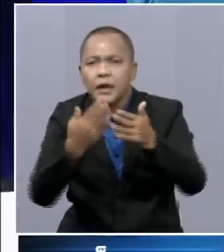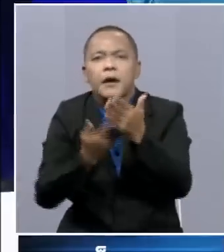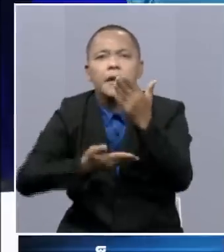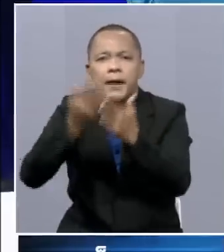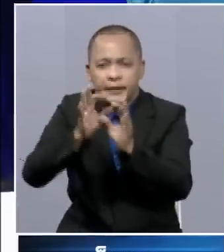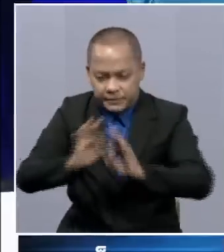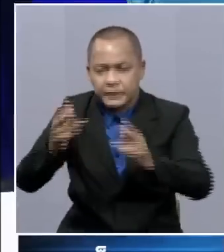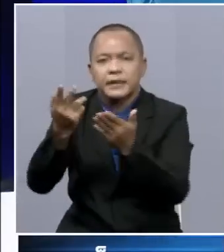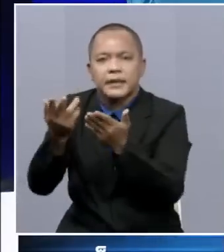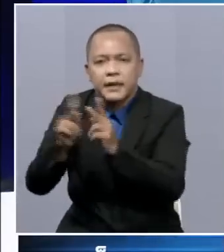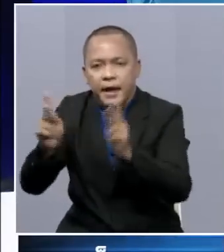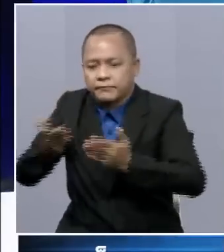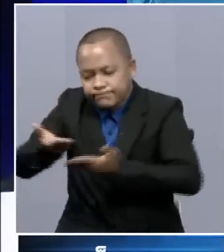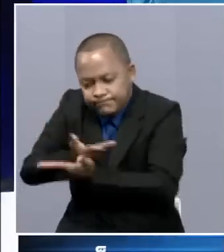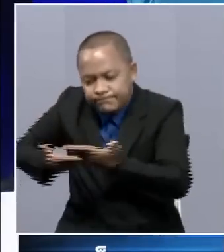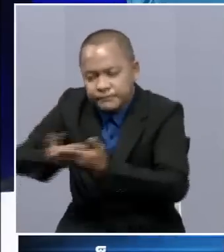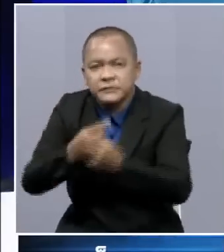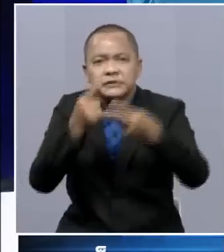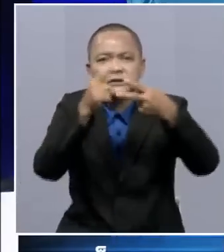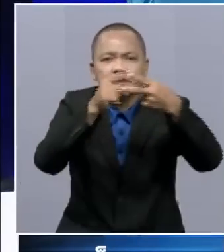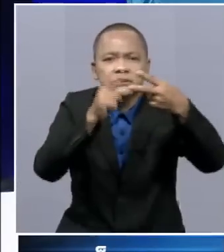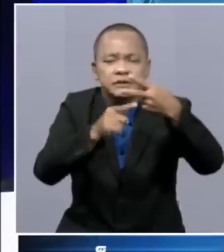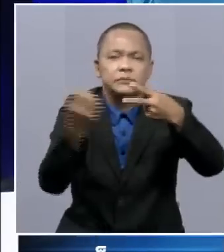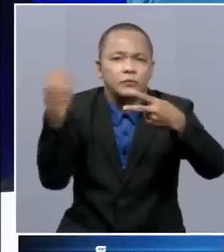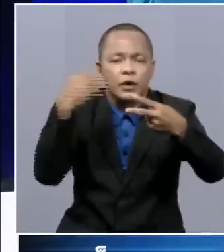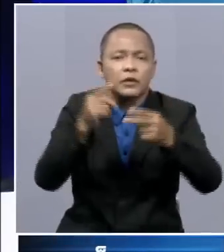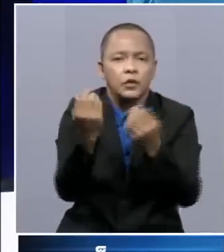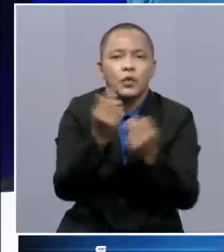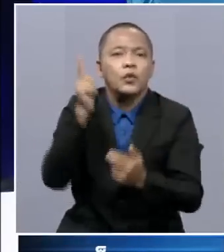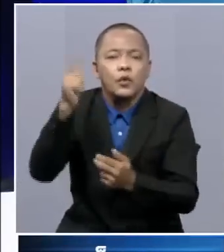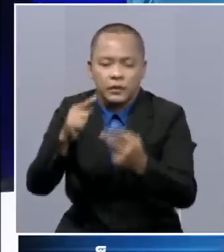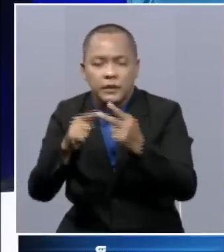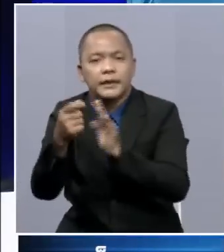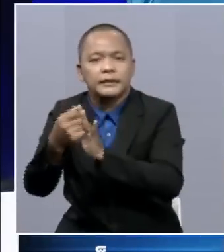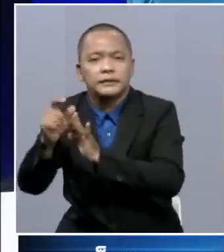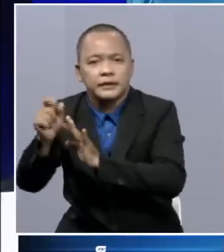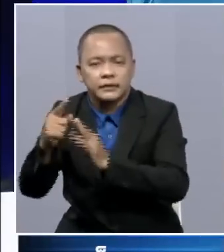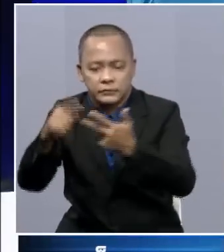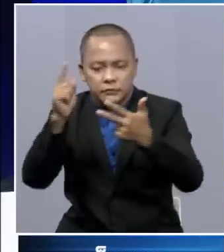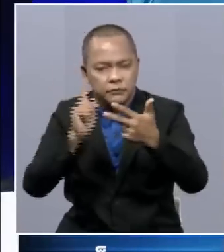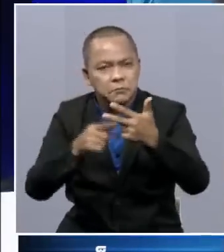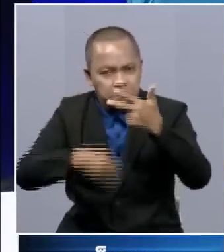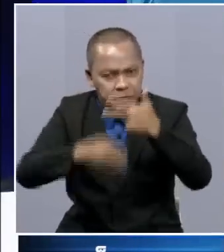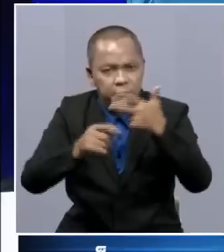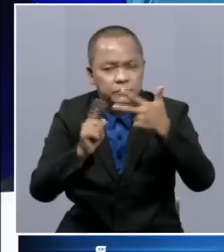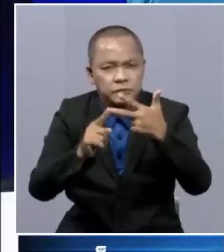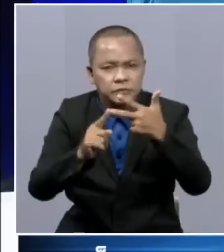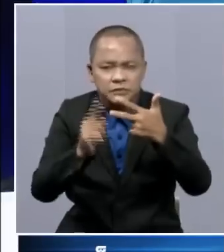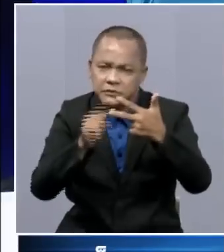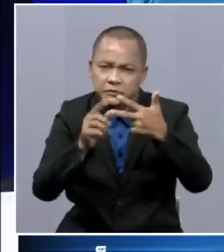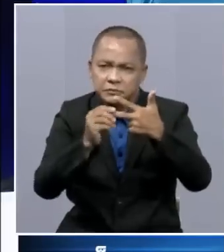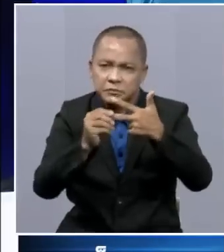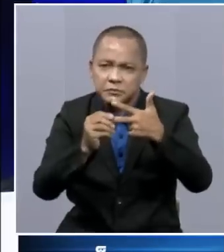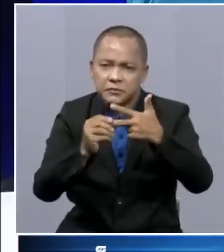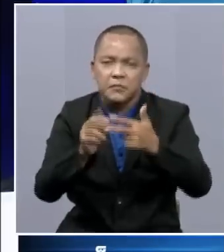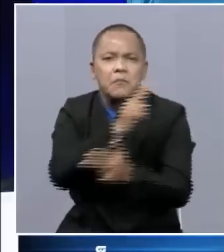านในส่วนของกรรมการบริหารพรรคเนี่ยนะครับสองชื่อที่ได้ยินกันมาบ่อยก็คือคุณอุ้งอิงกับคุณเศรษฐาใช่ไหมครับแล้วก็ล่าสุดมีอีกชื่อนึง